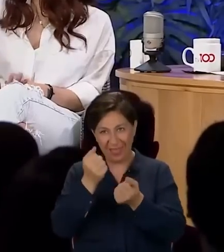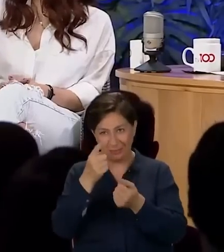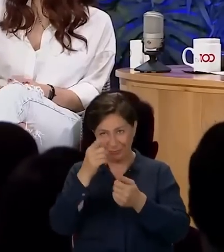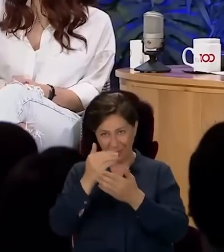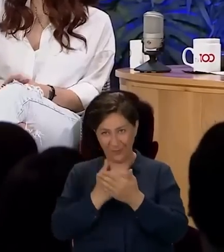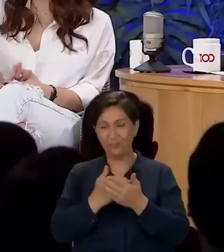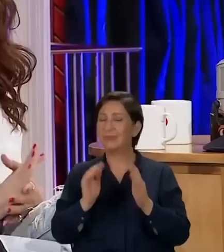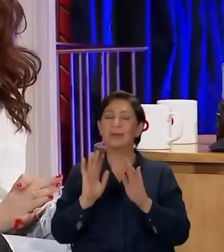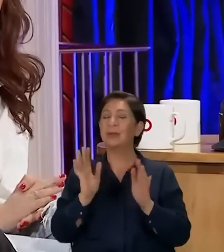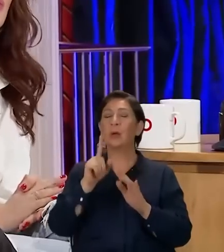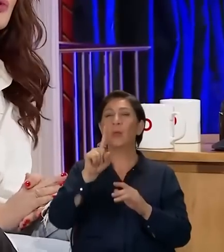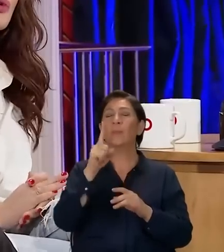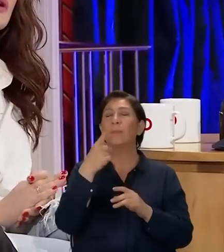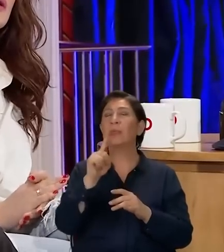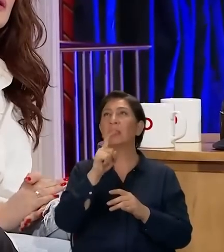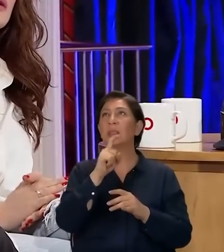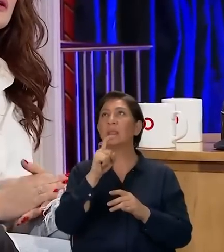Yok. Onu